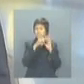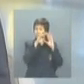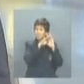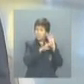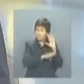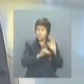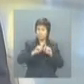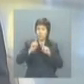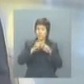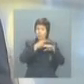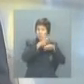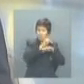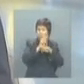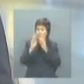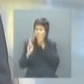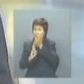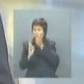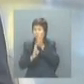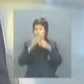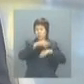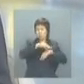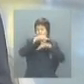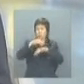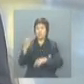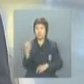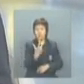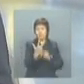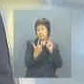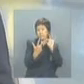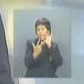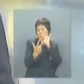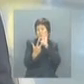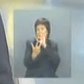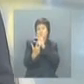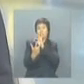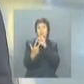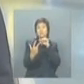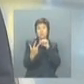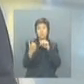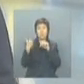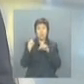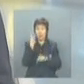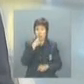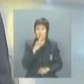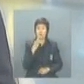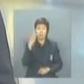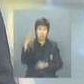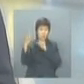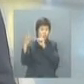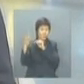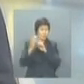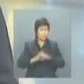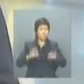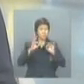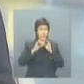ประธานและรองประธานสภาทั้ง3ตำแหน่งนะคะซึ่งผู้ที่ได้รับเลือกนั้นก็มีการยืนยันถึงความตั้งใจที่จะเข้ามาทำหน้าที่ในการ